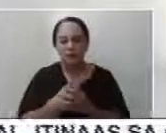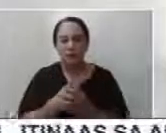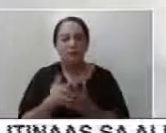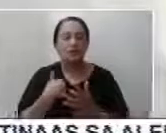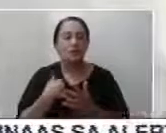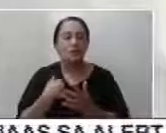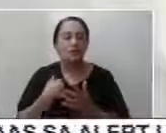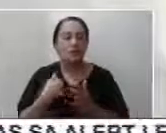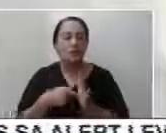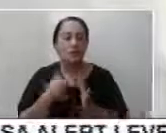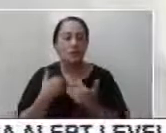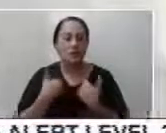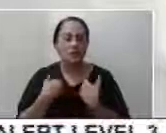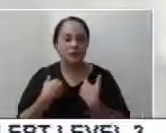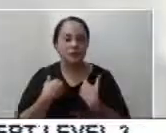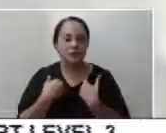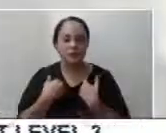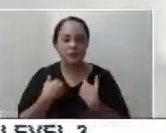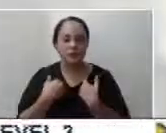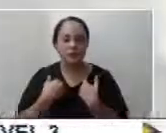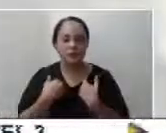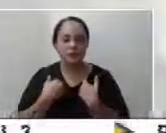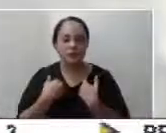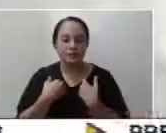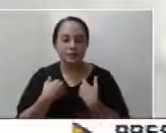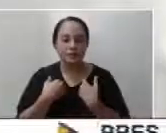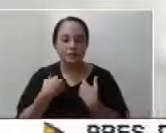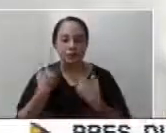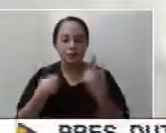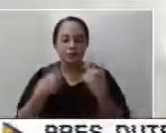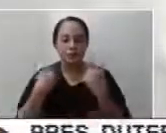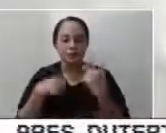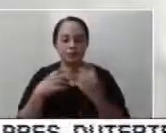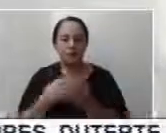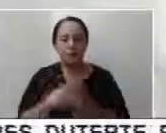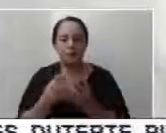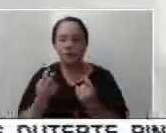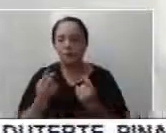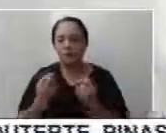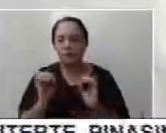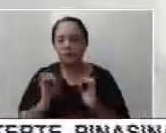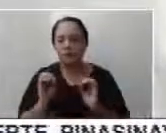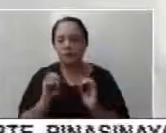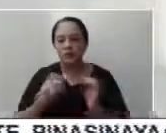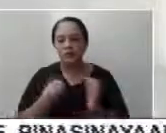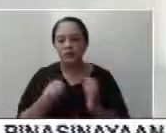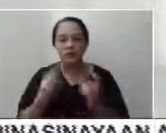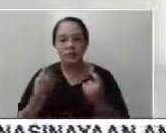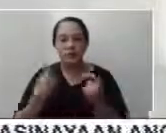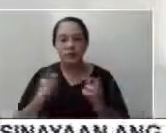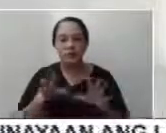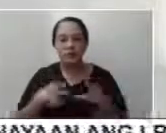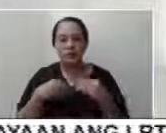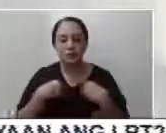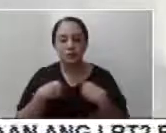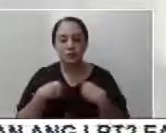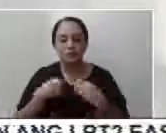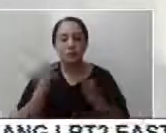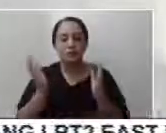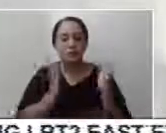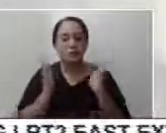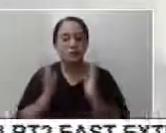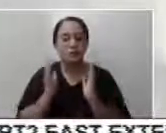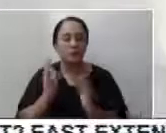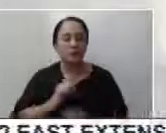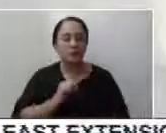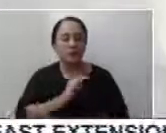ating labor force participation rate. Ito ay dahil sa lesser restriction. Of course, nakita